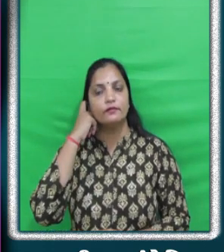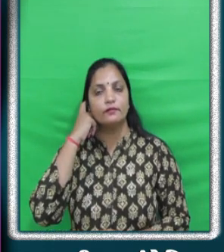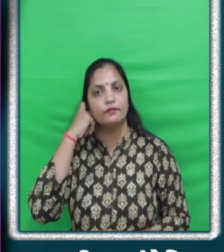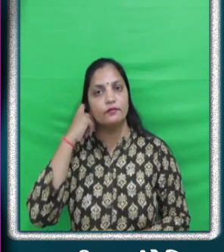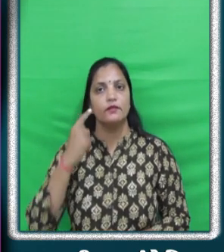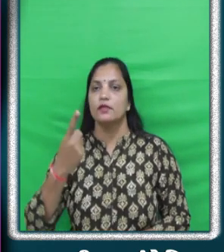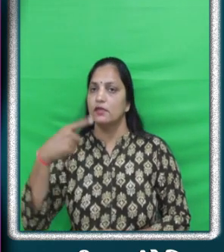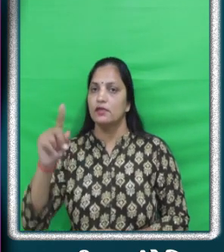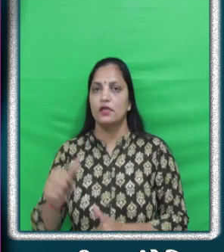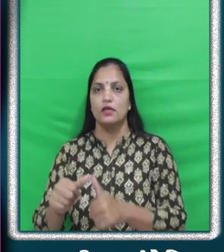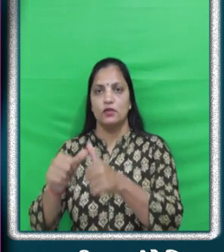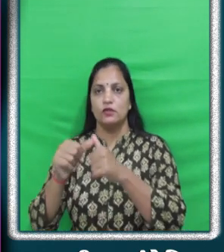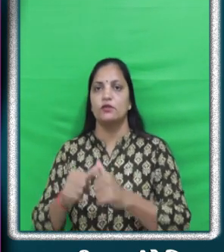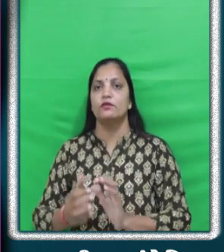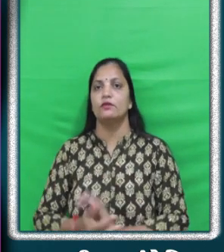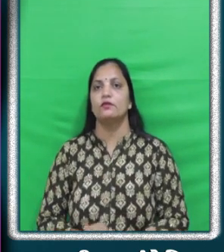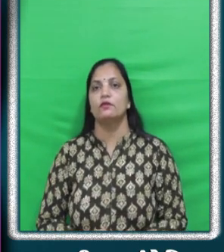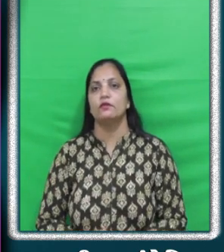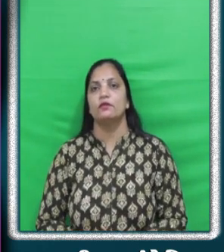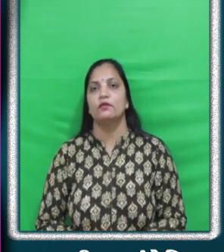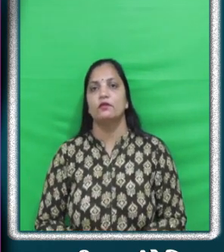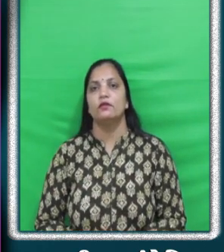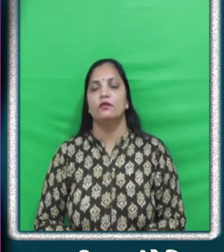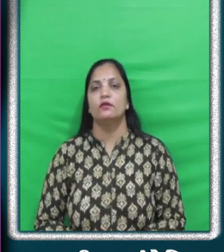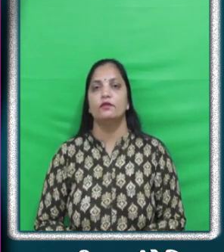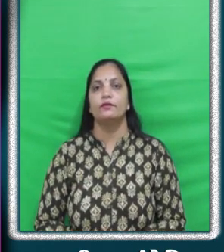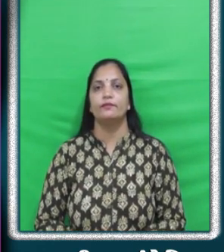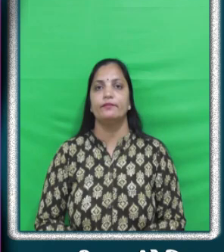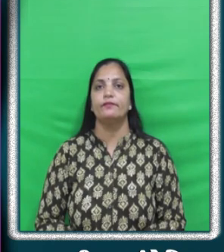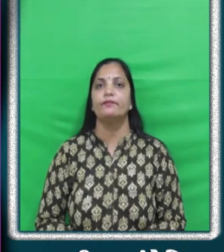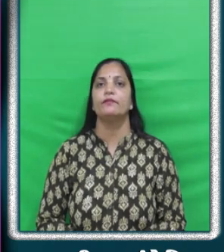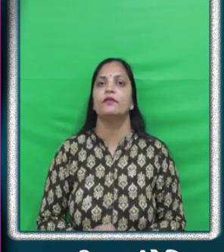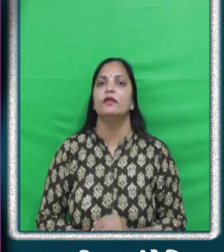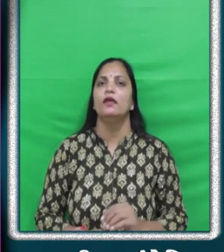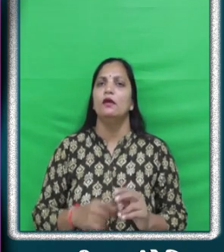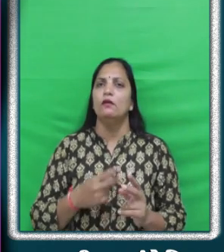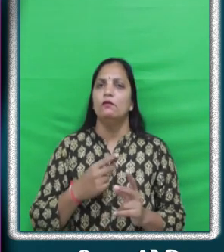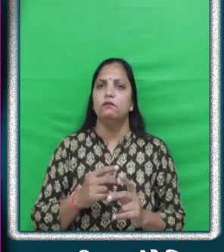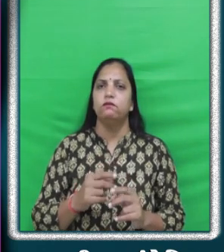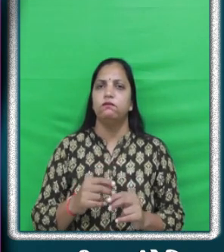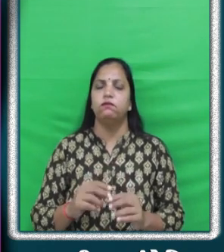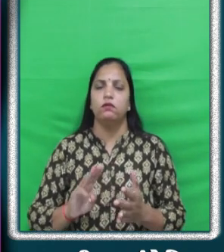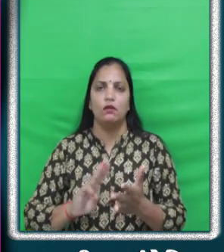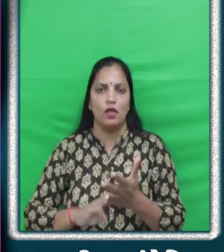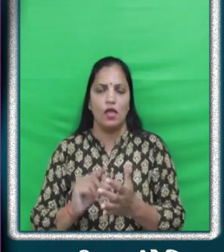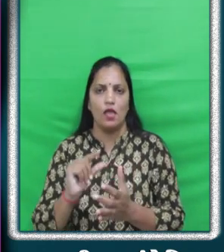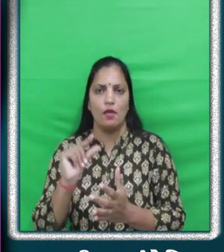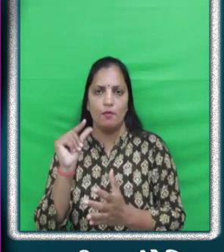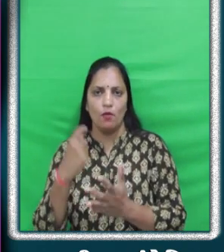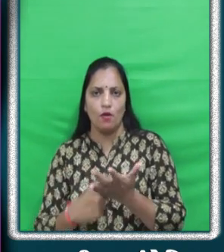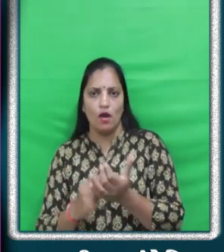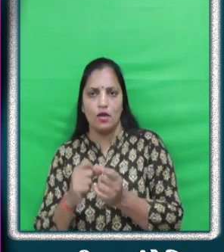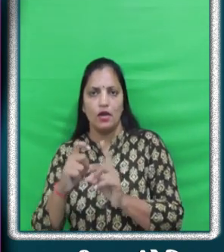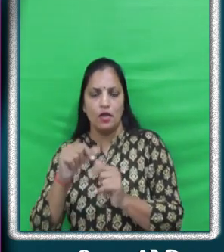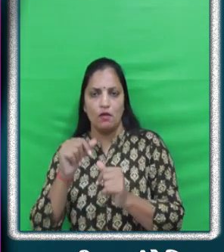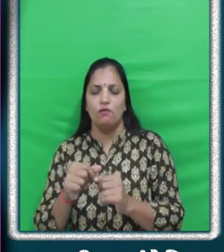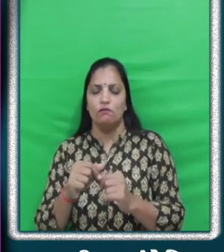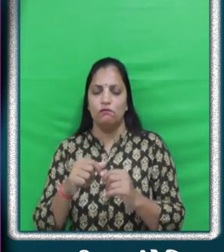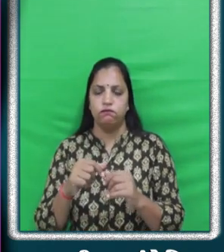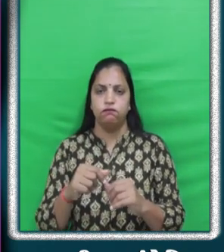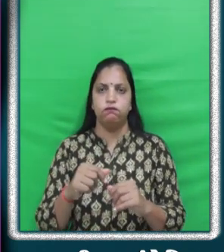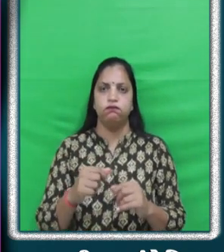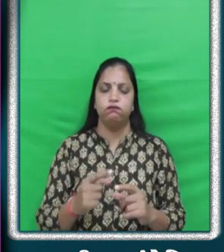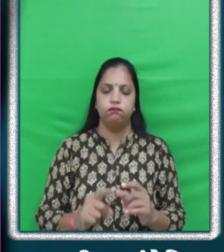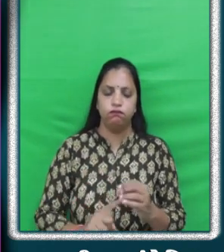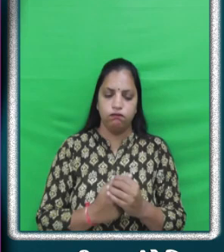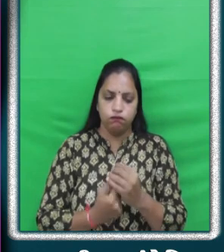तो मित्रों साचो जवाब छे जलवाहिनी नी अंदर जलवाहिनी की, जलवाहक तंतु, जलवाहक मृदुतक, आ बधुं आ बधा जे भागो